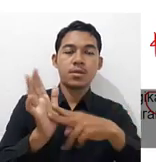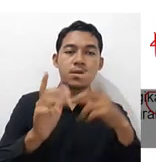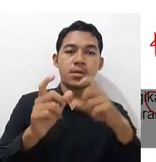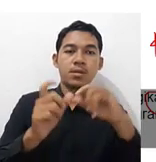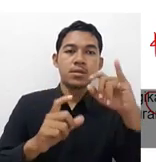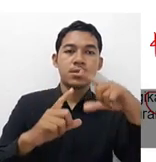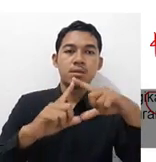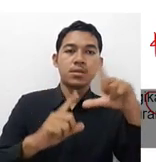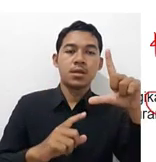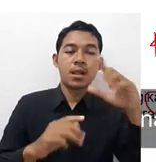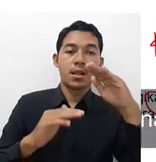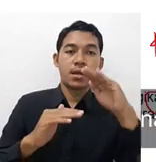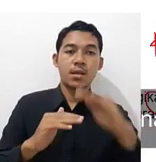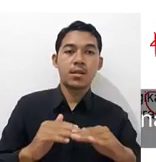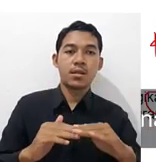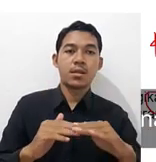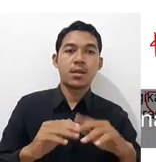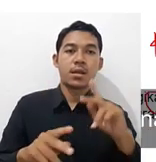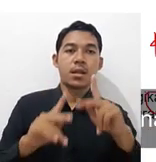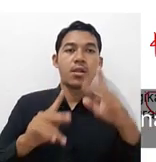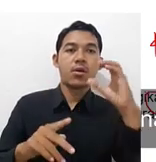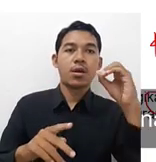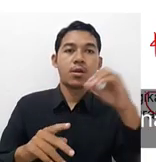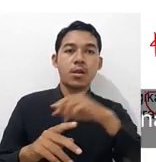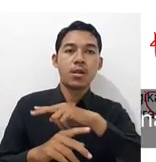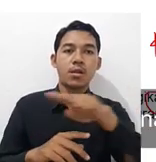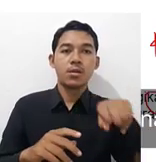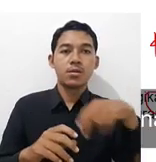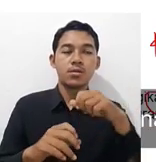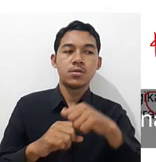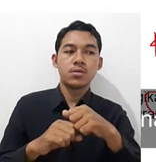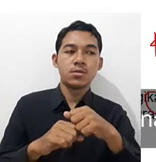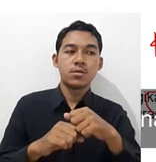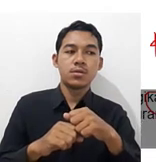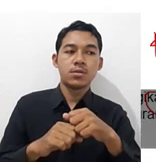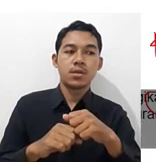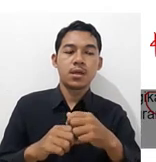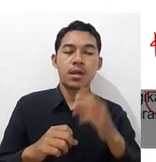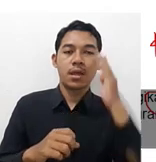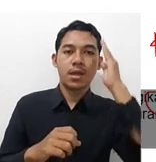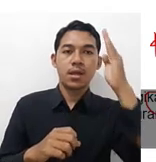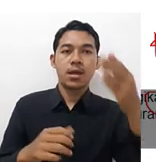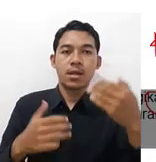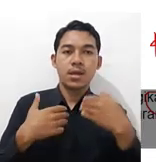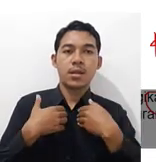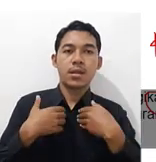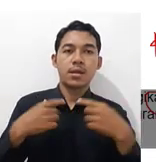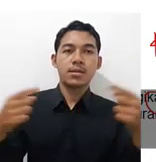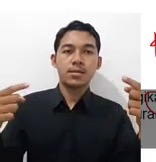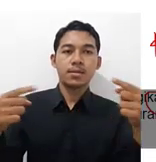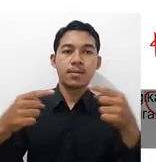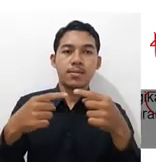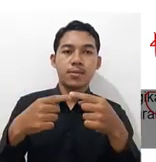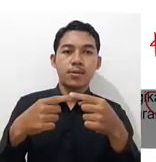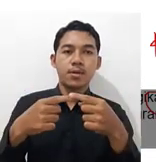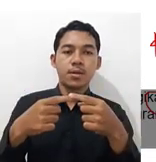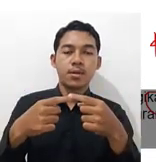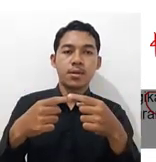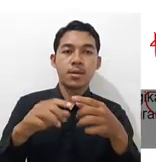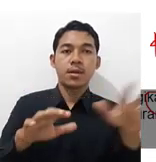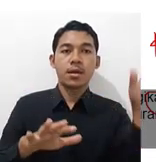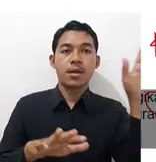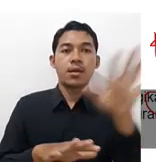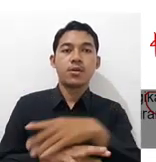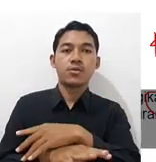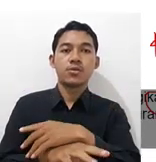aja sama-sama ngalir. Nah kalau 0 semua, berarti saklarnya terbuka nih, ya berarti arus cuma bisa sampai sini